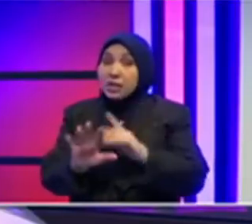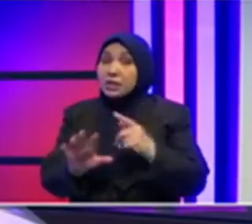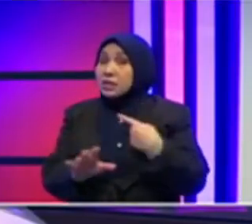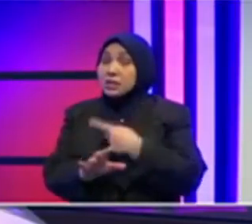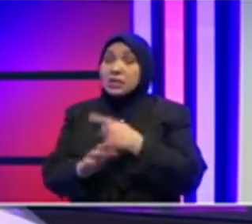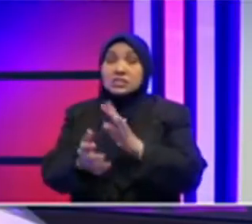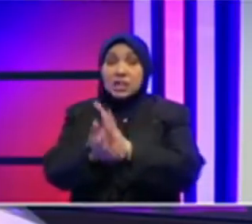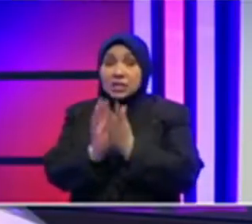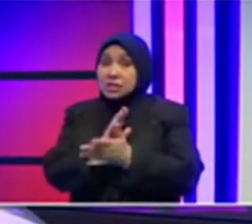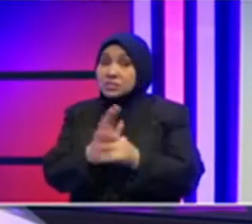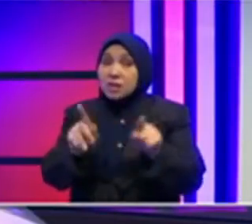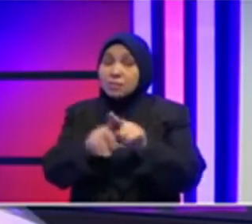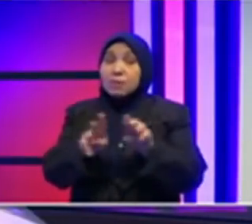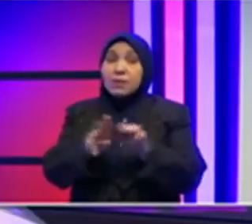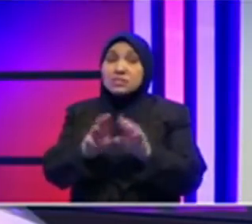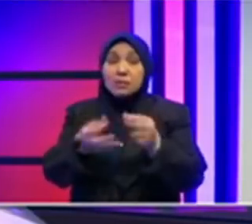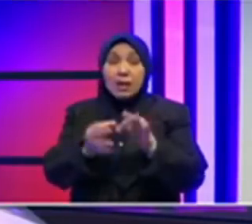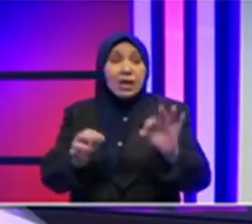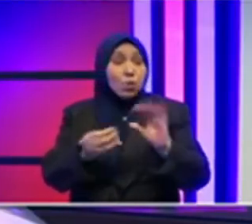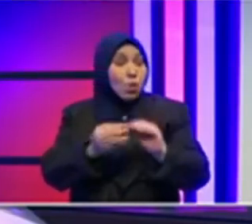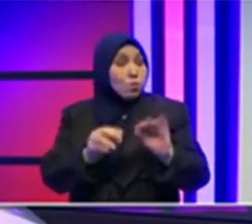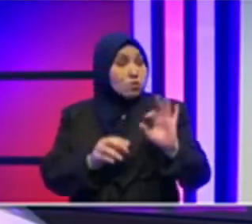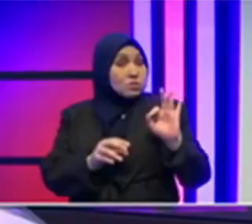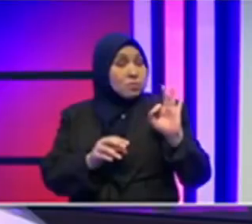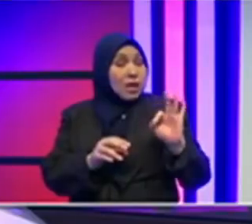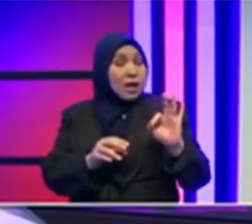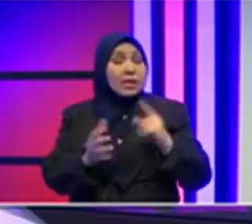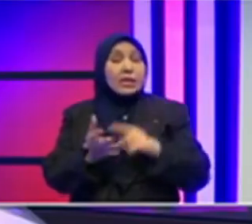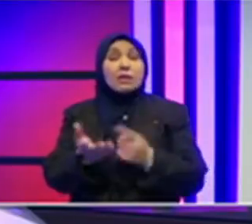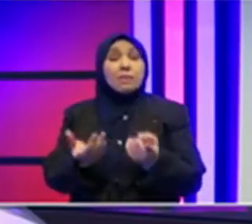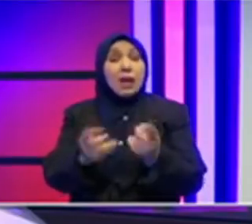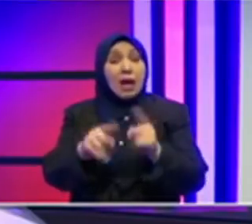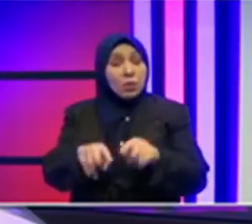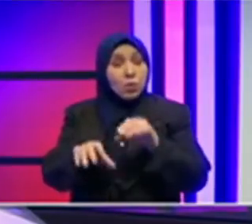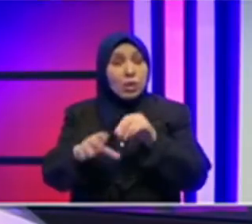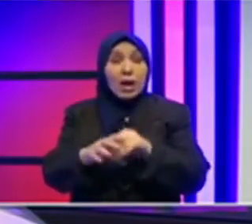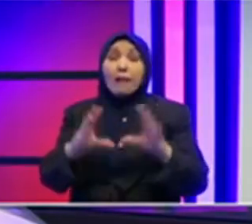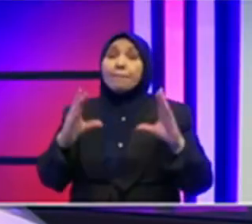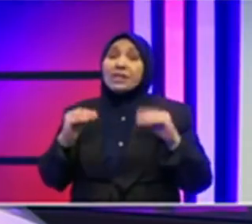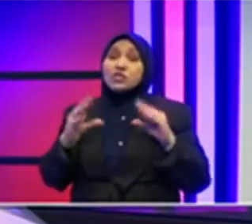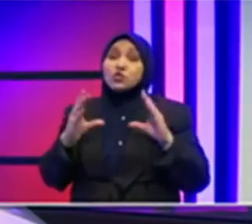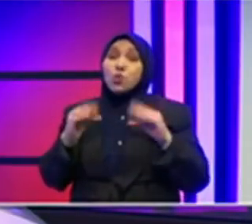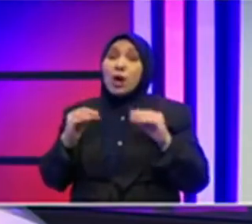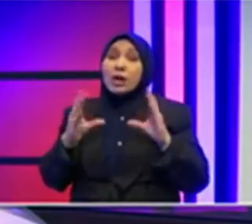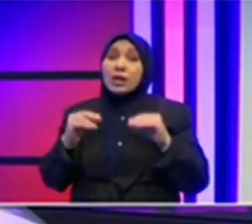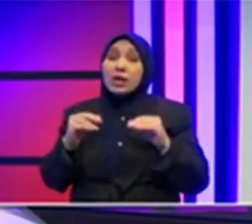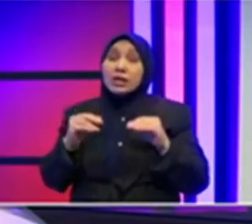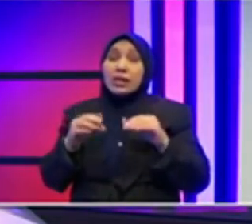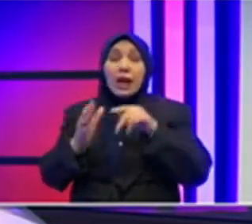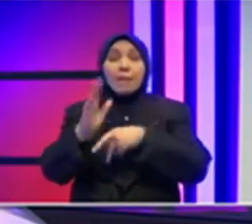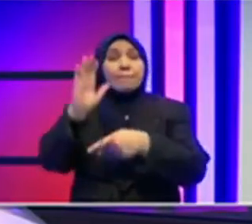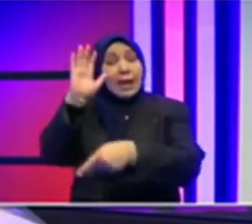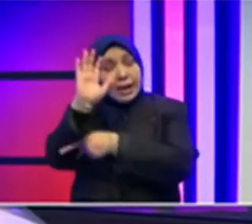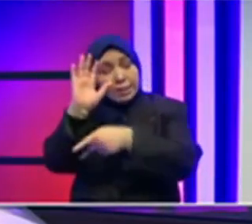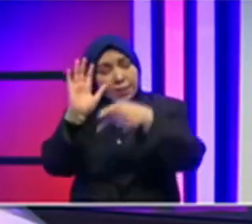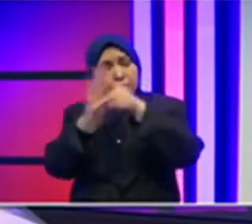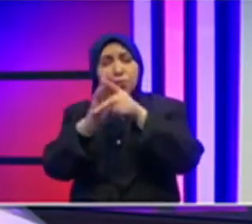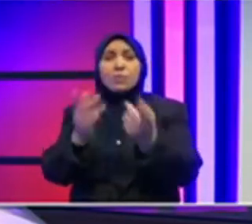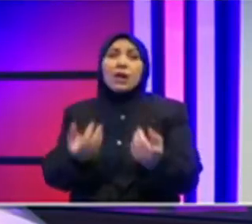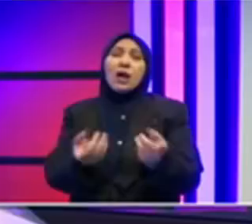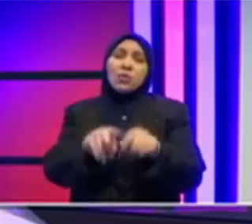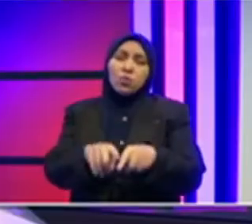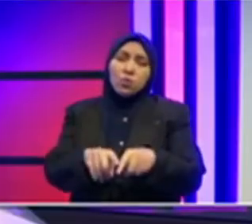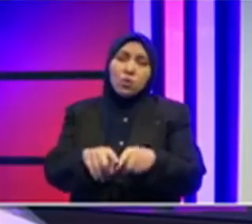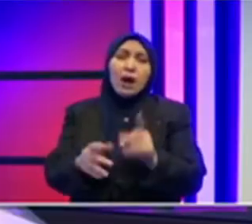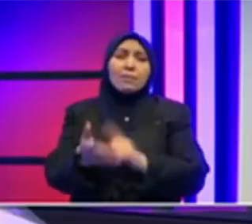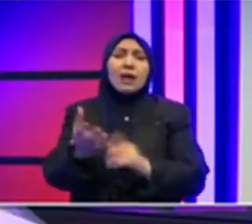Jangan kita jadi seperti ayat nombor 9. Ini berlaku dalam mesyuarat, dekat parlimen pun kadang-kadang berlaku, ya, ayat nombor 9 ini.